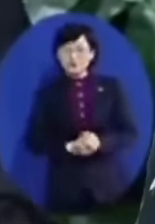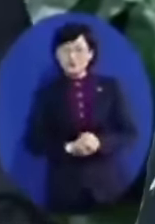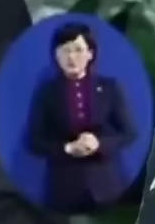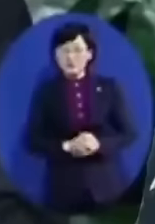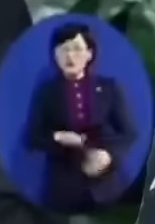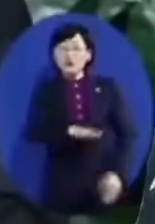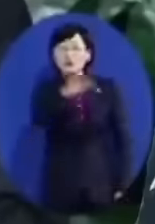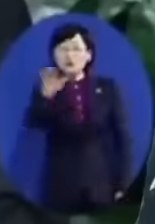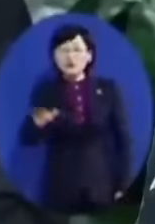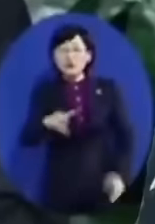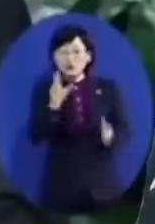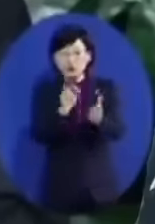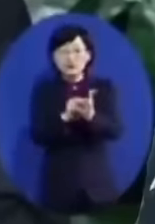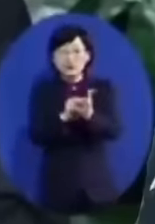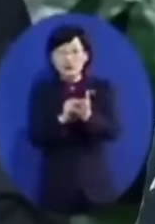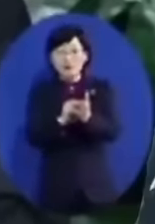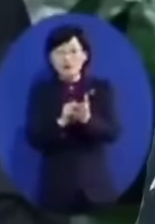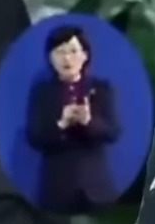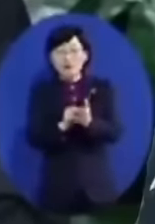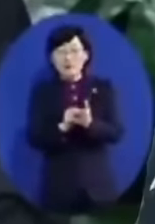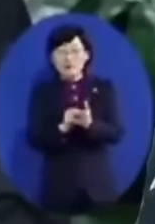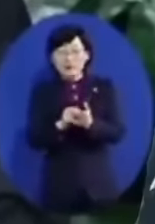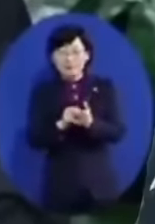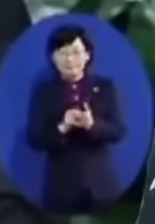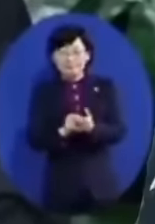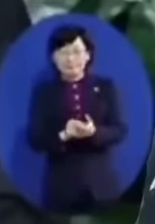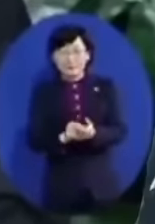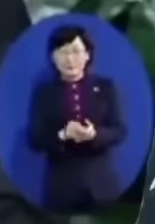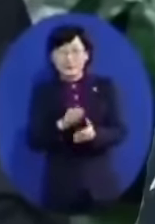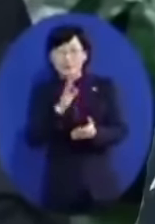우리가 문제를 받아들이면